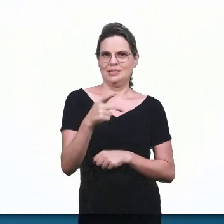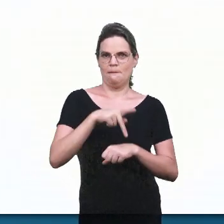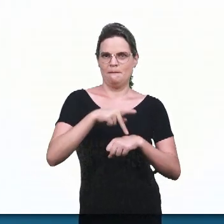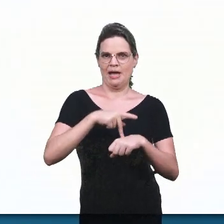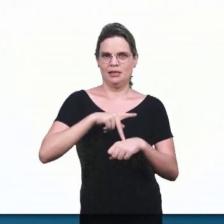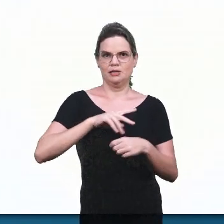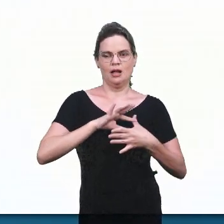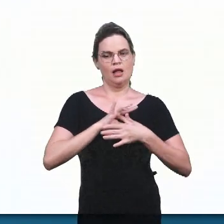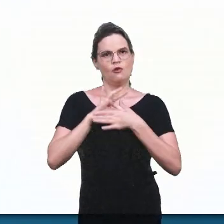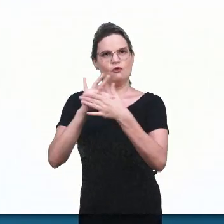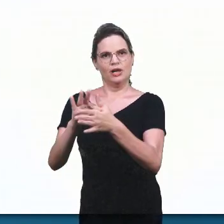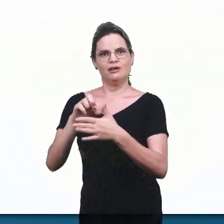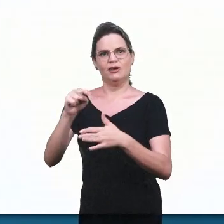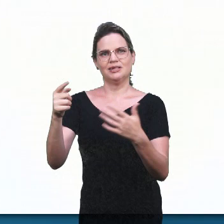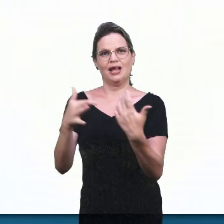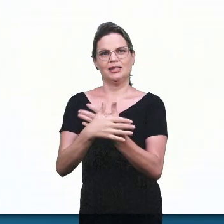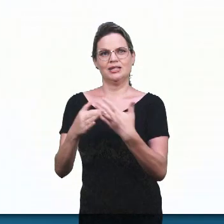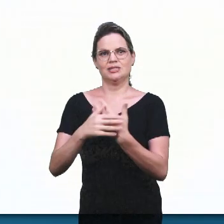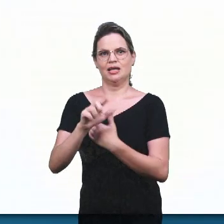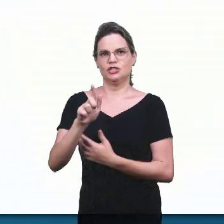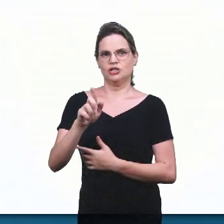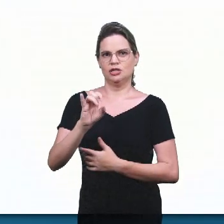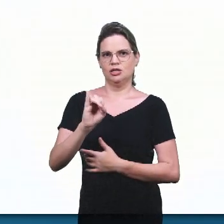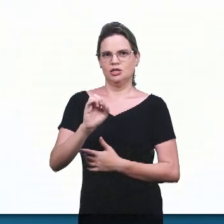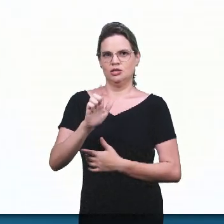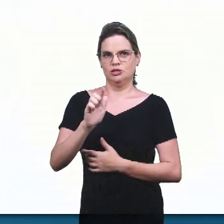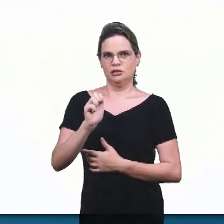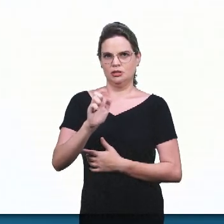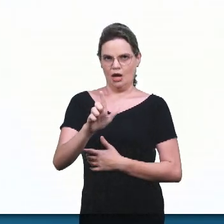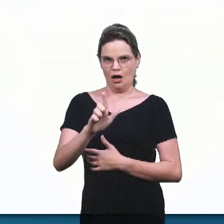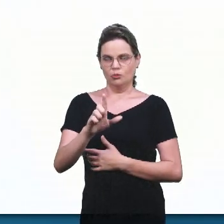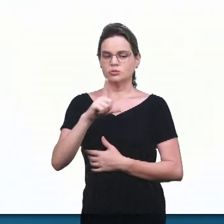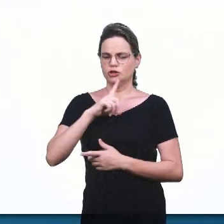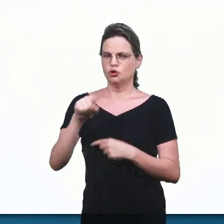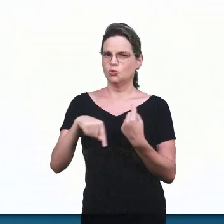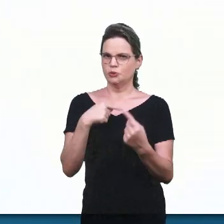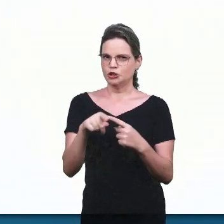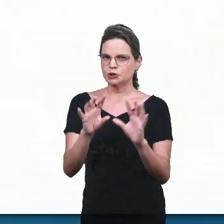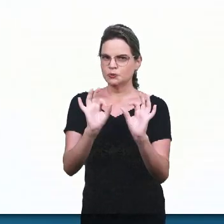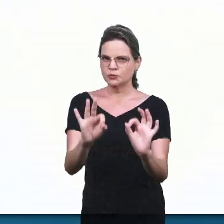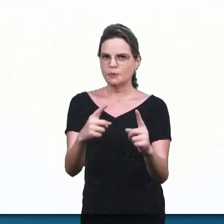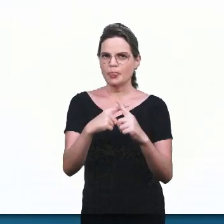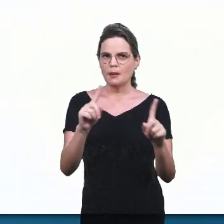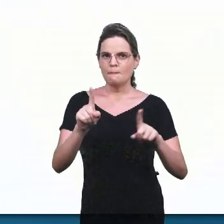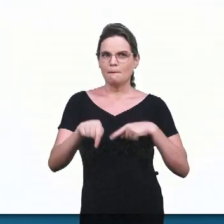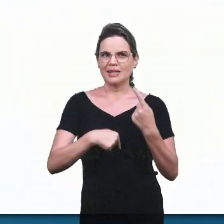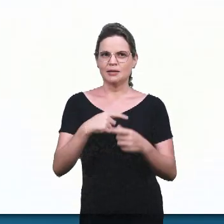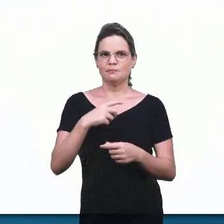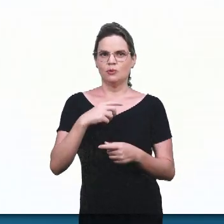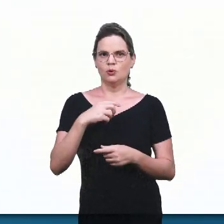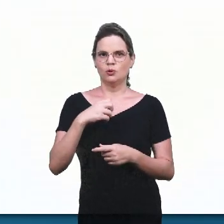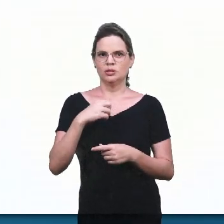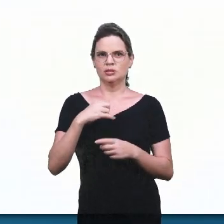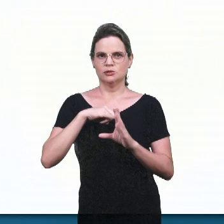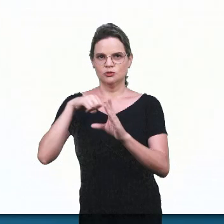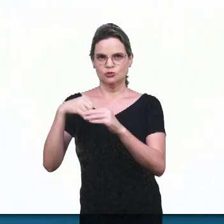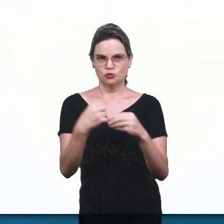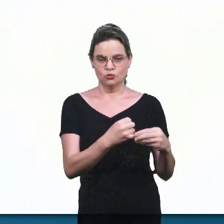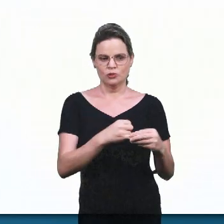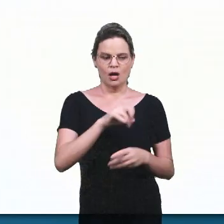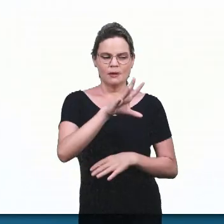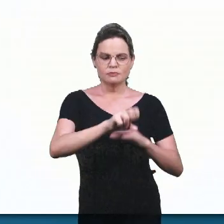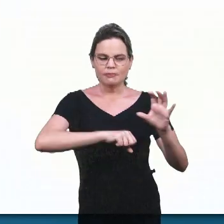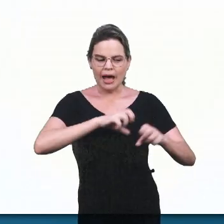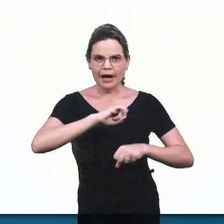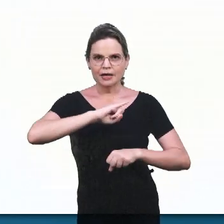12 pierres ont été enlevées et ont été ramenées à Gilgal. Et Josué sépare encore 12 pierres